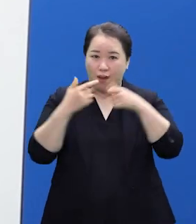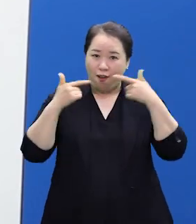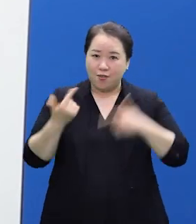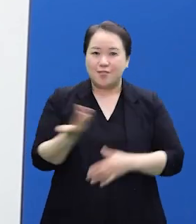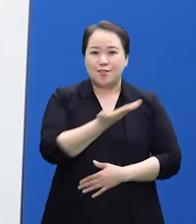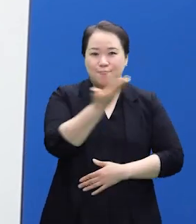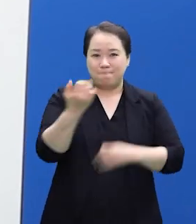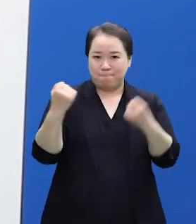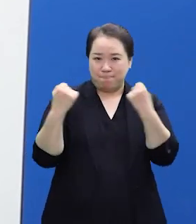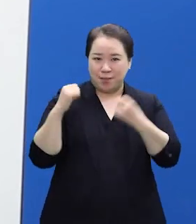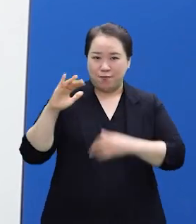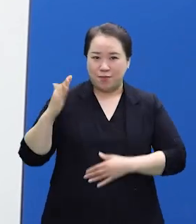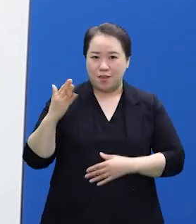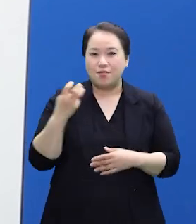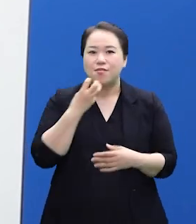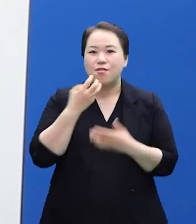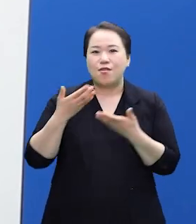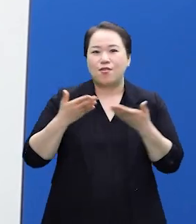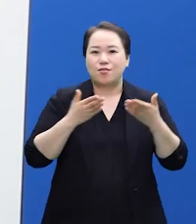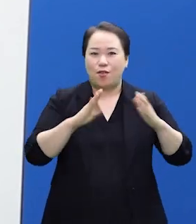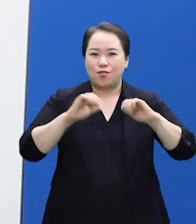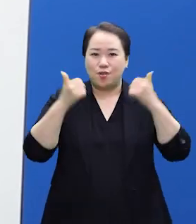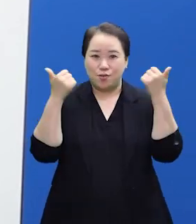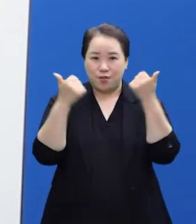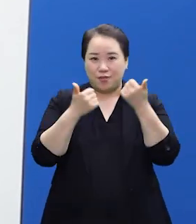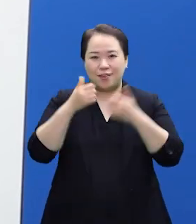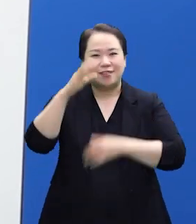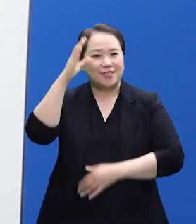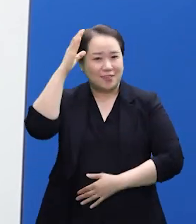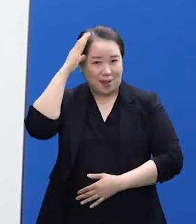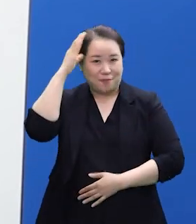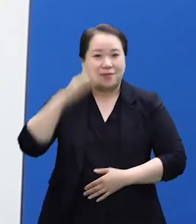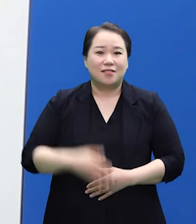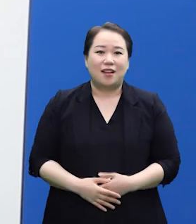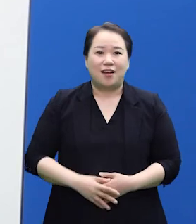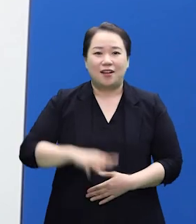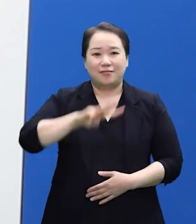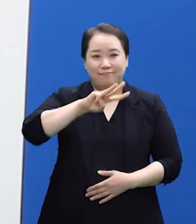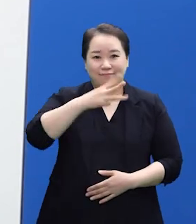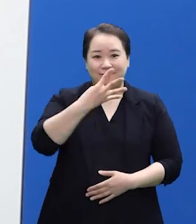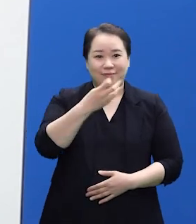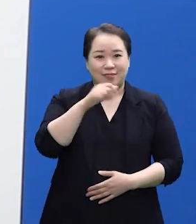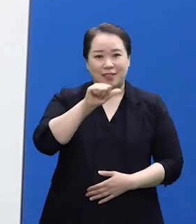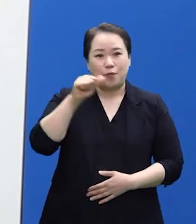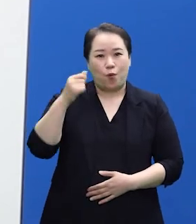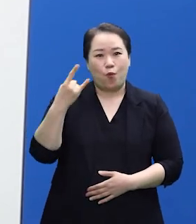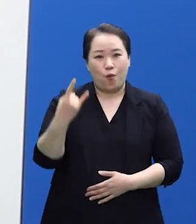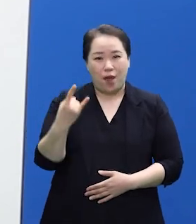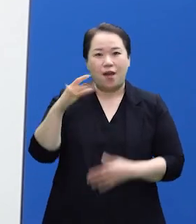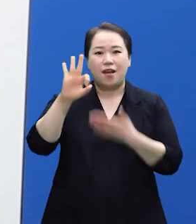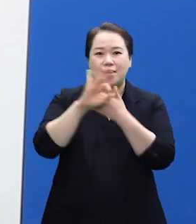도민의 편에서 힘이 되어주는 경기도의회가 되기를 기대합니다. 이상으로